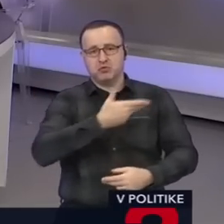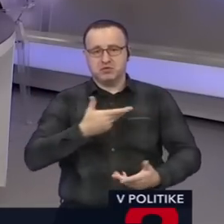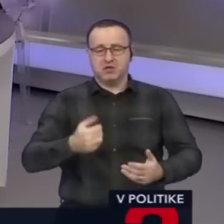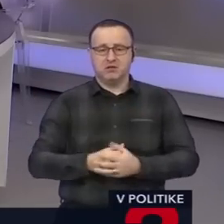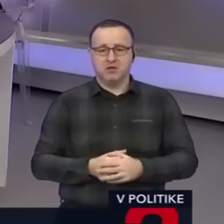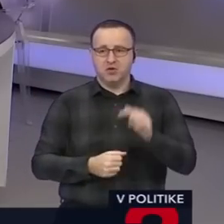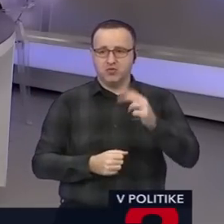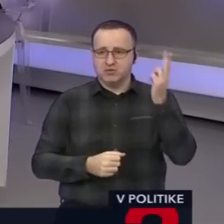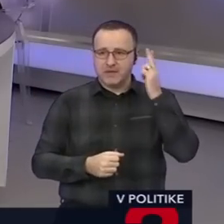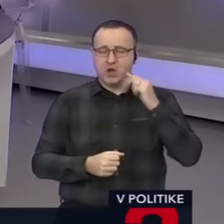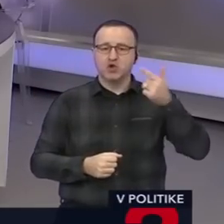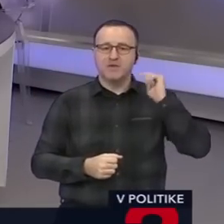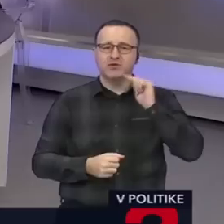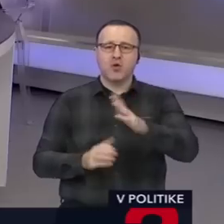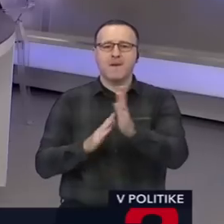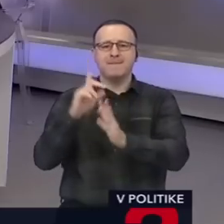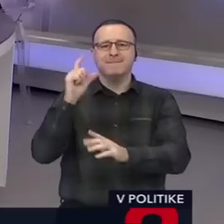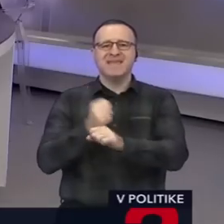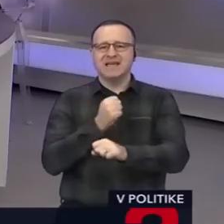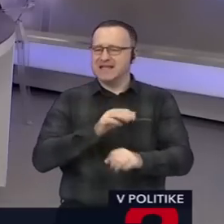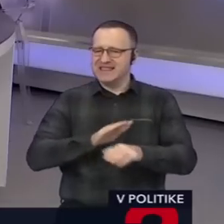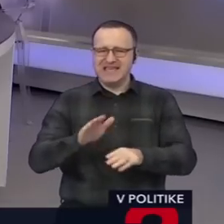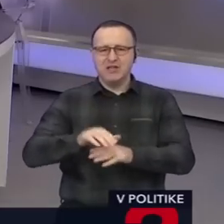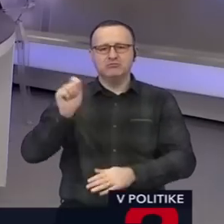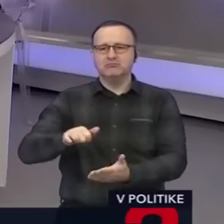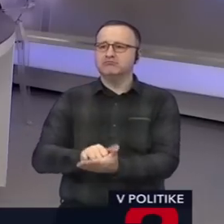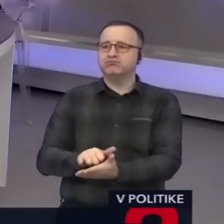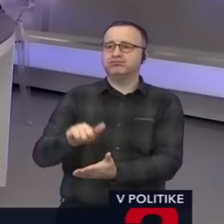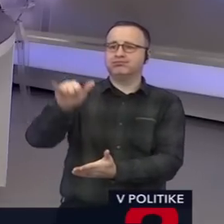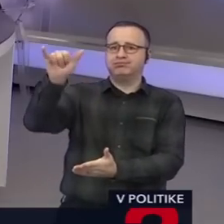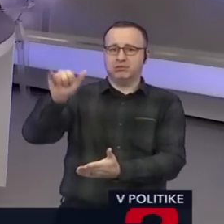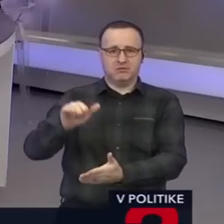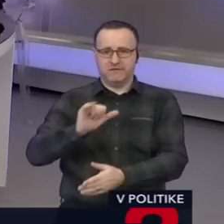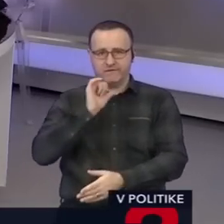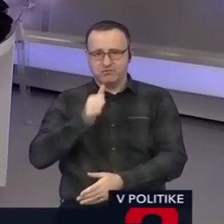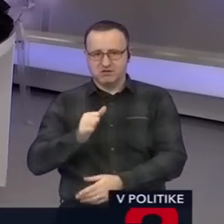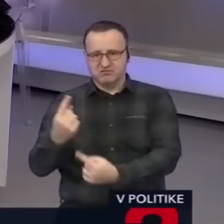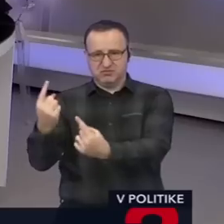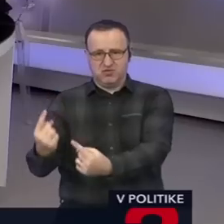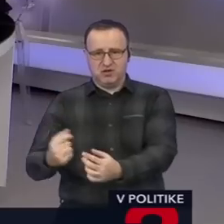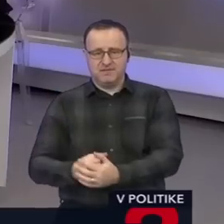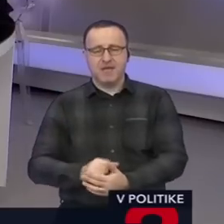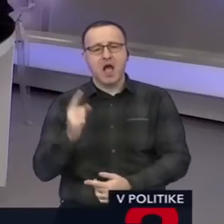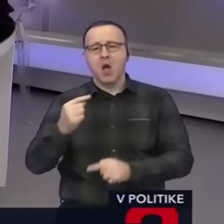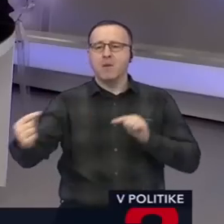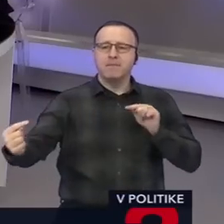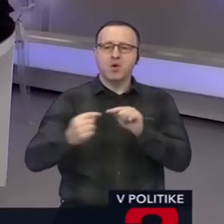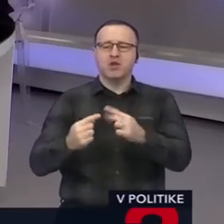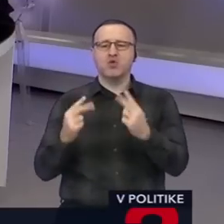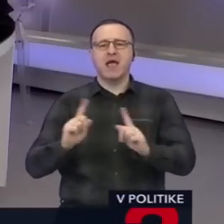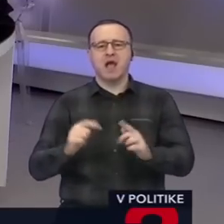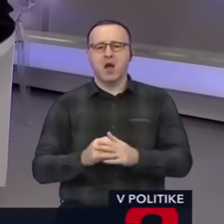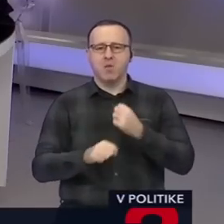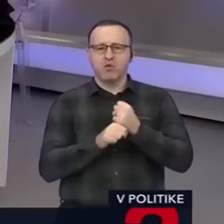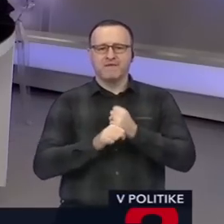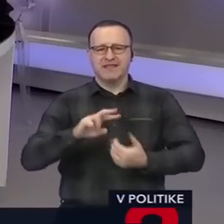Slovensko už tieto MIGy určite nikdy nevyužije, respektíve aká bude protihodnota? Jedna vec je darovať bojovú techniku